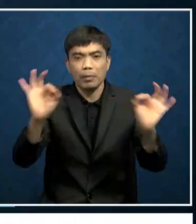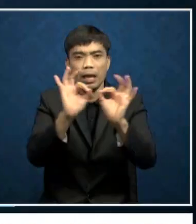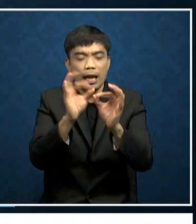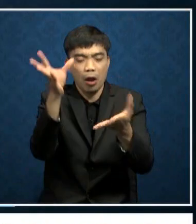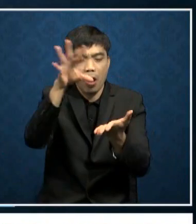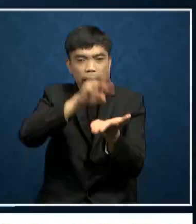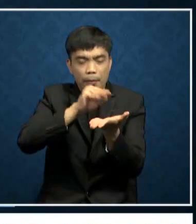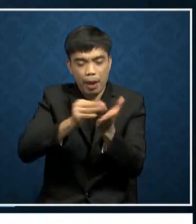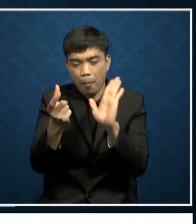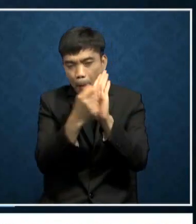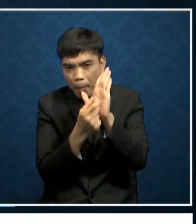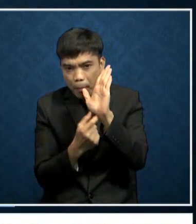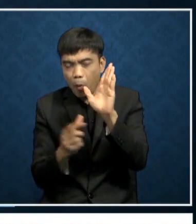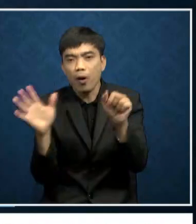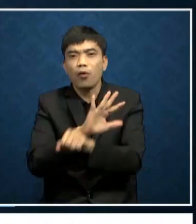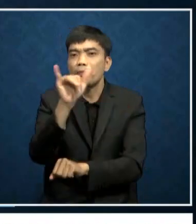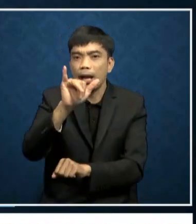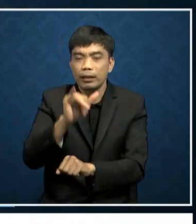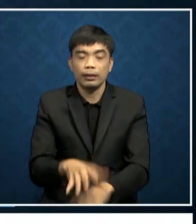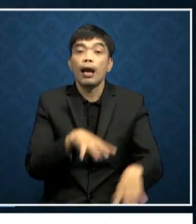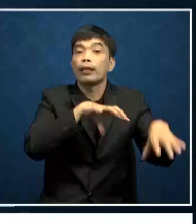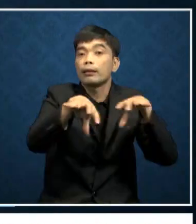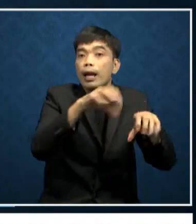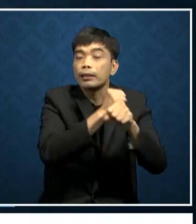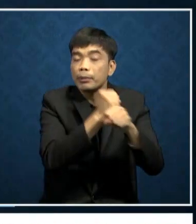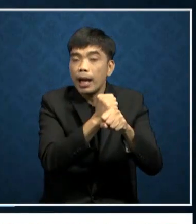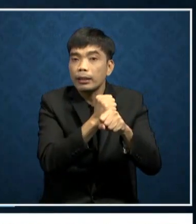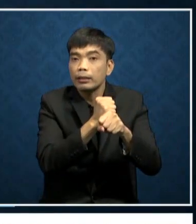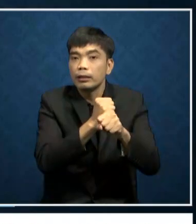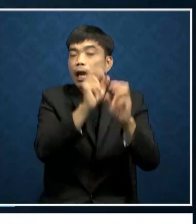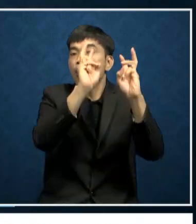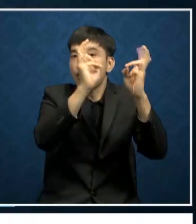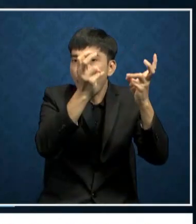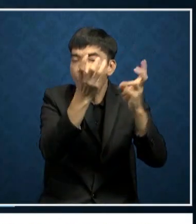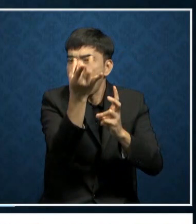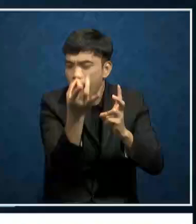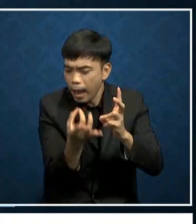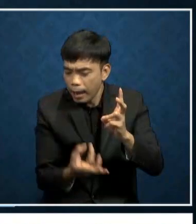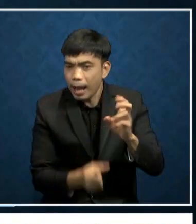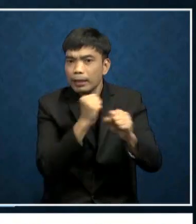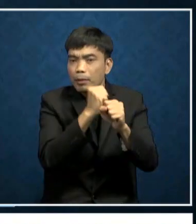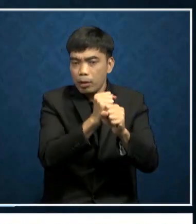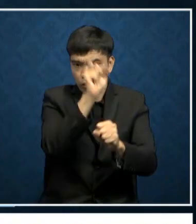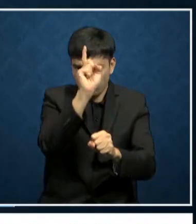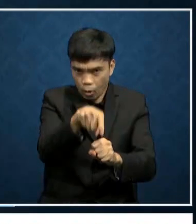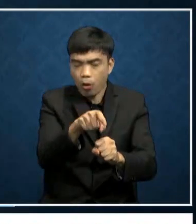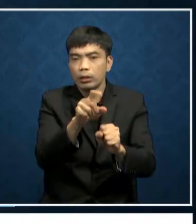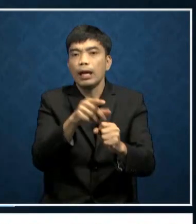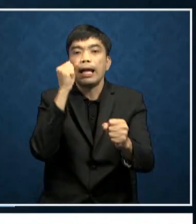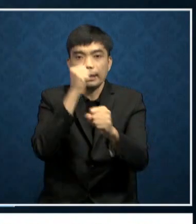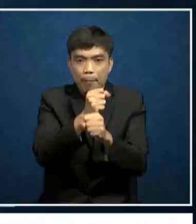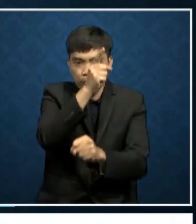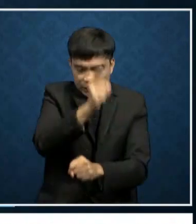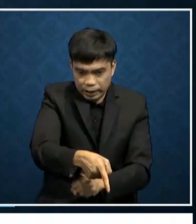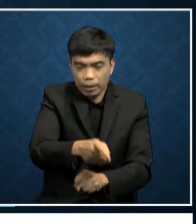หมายกำหนดคือการรายงานผลการดำเนินงานในแต่ละเรื่องต้องมีการระบุทั้งข้อเท็จจริงการวิเคราะห์